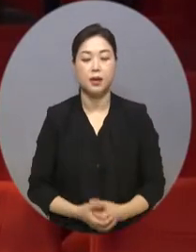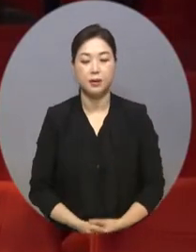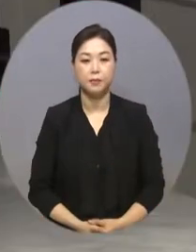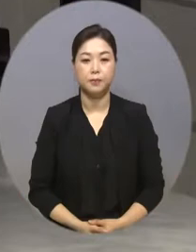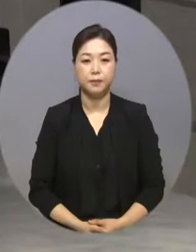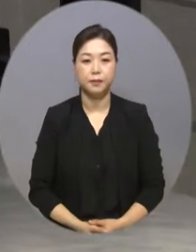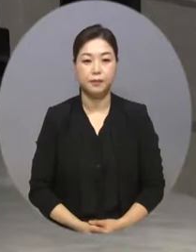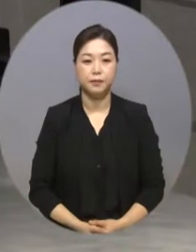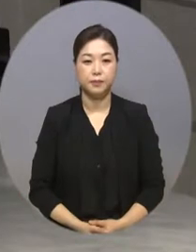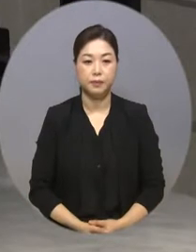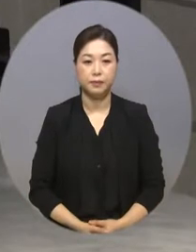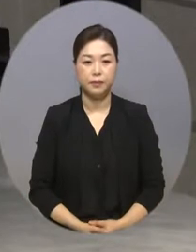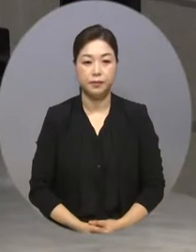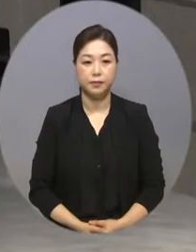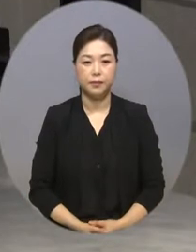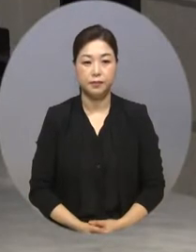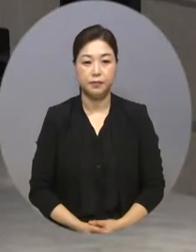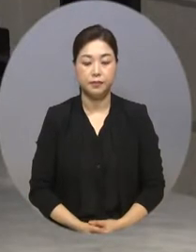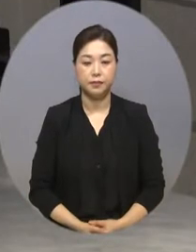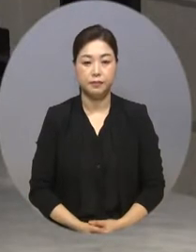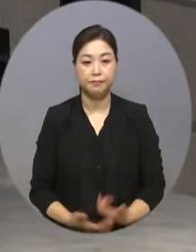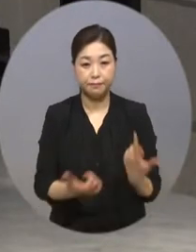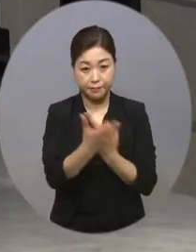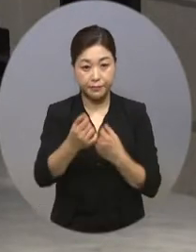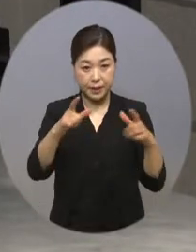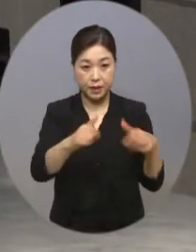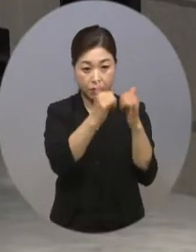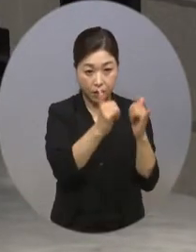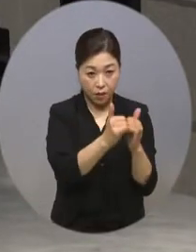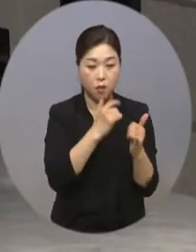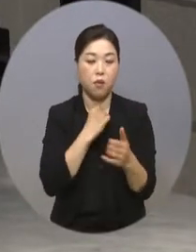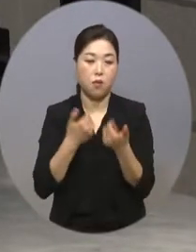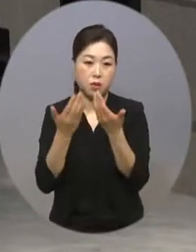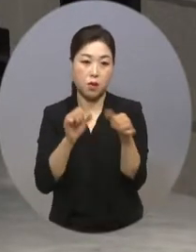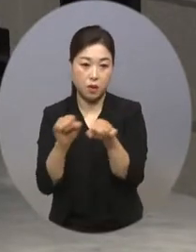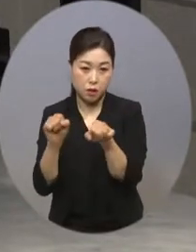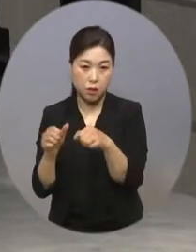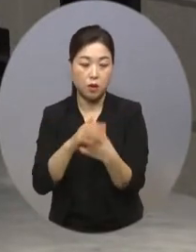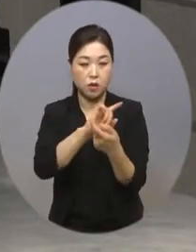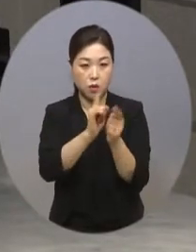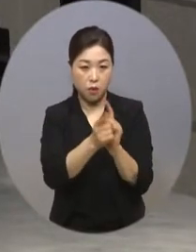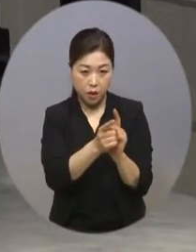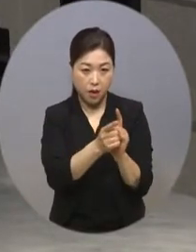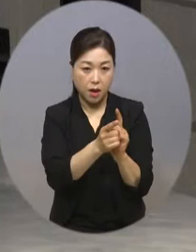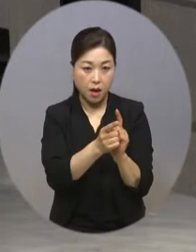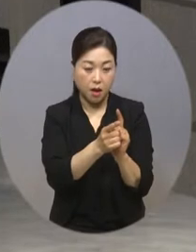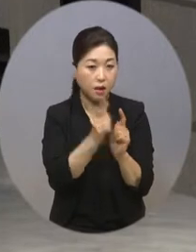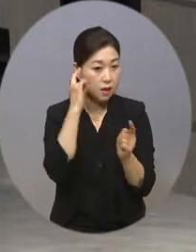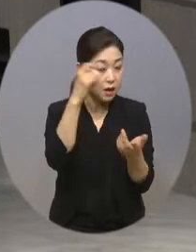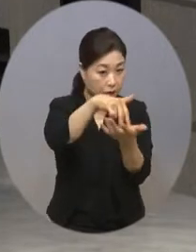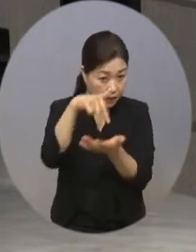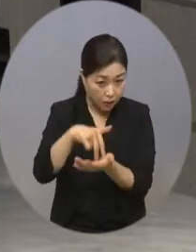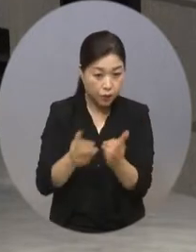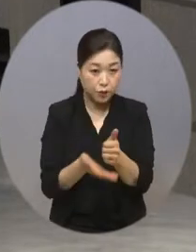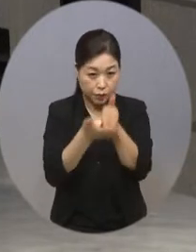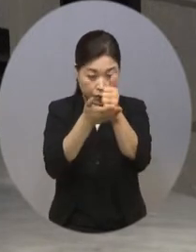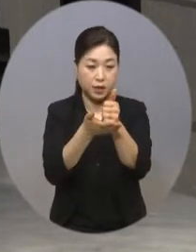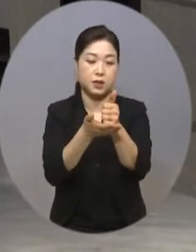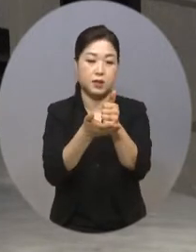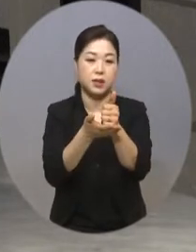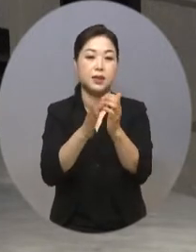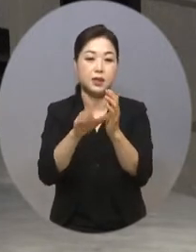시간이었습니다. 함께하는 지역사회와 자원봉사 활동, 서로의 가치를 존중해주는 의미 있는